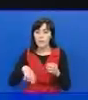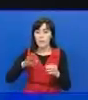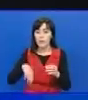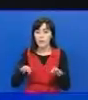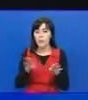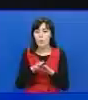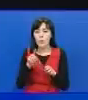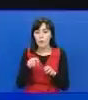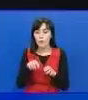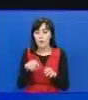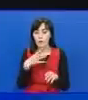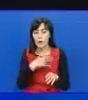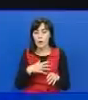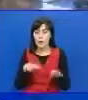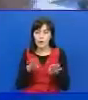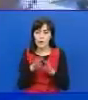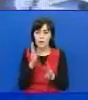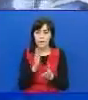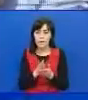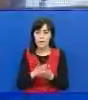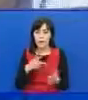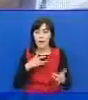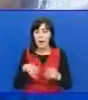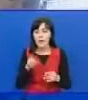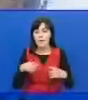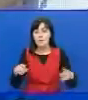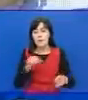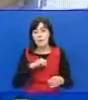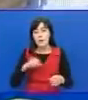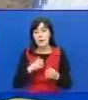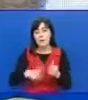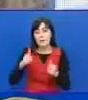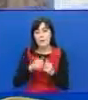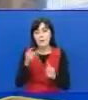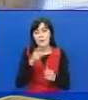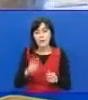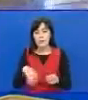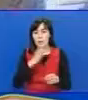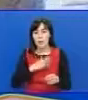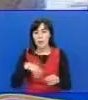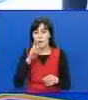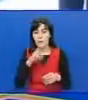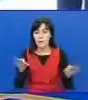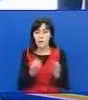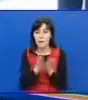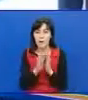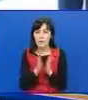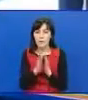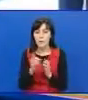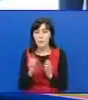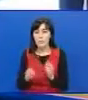ол сенің көңіл қошыңда. Ақын болмаса да ақындыққа жан жақын азаматтың көңіл кептер атты ән жинағы көпшілікке